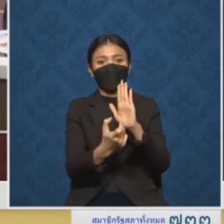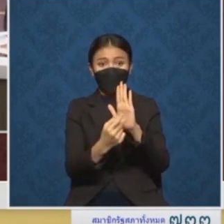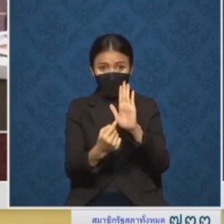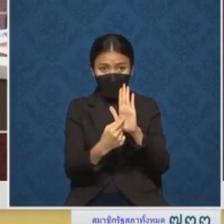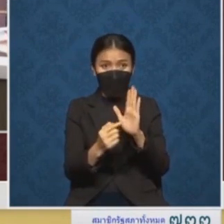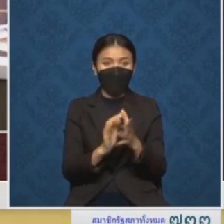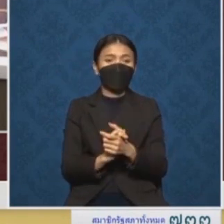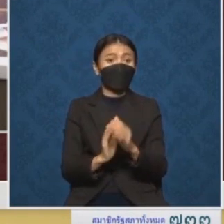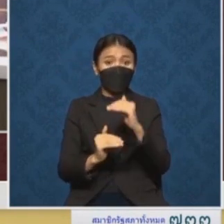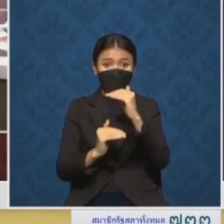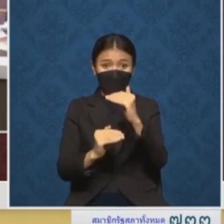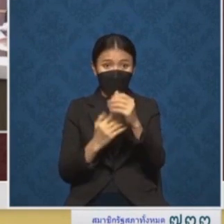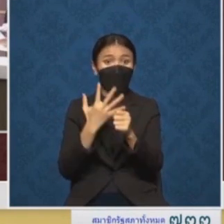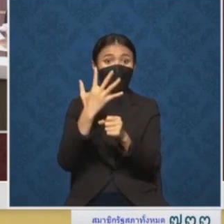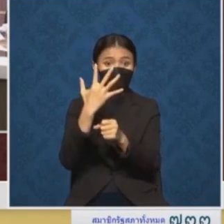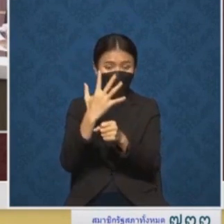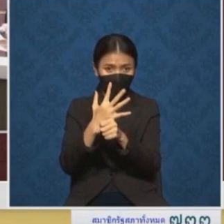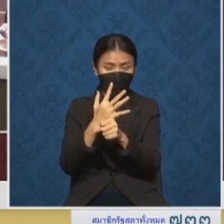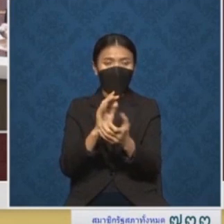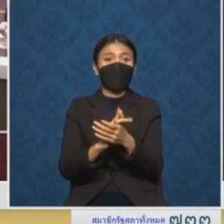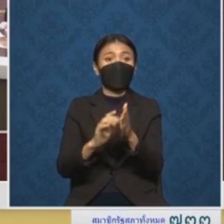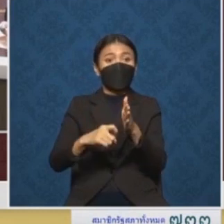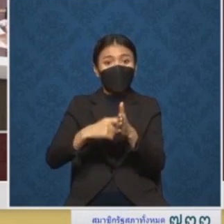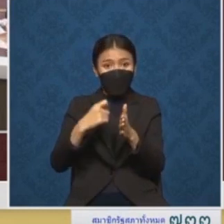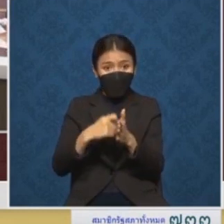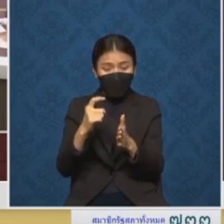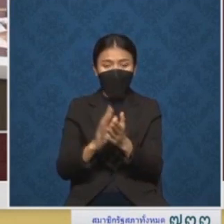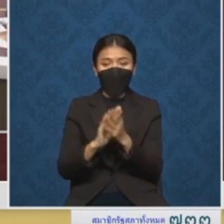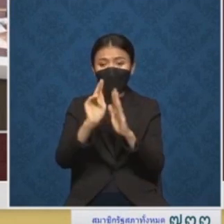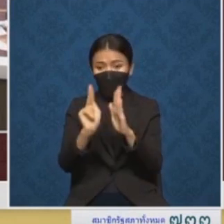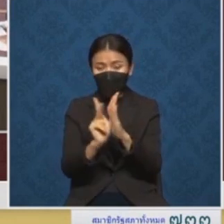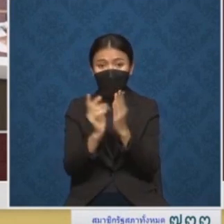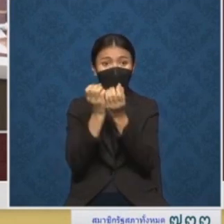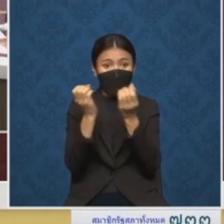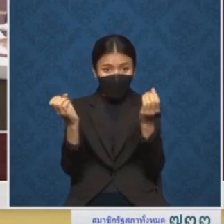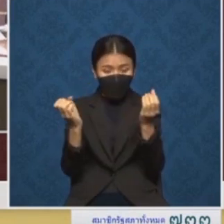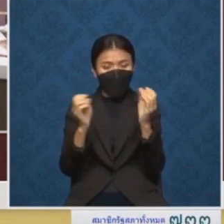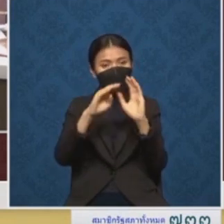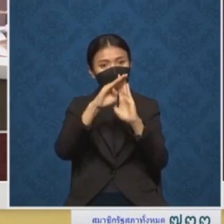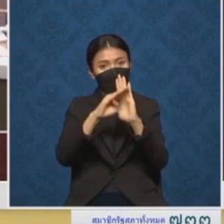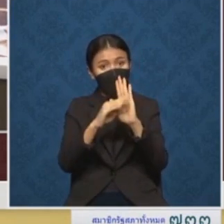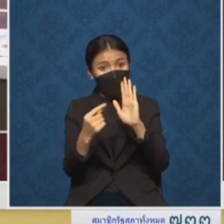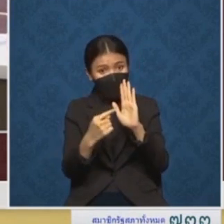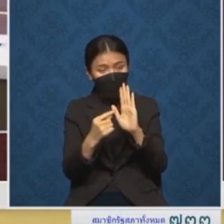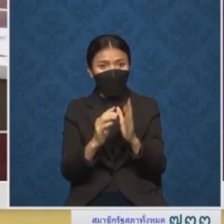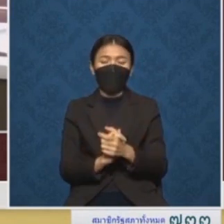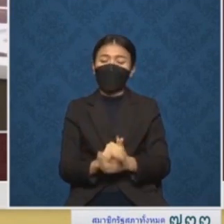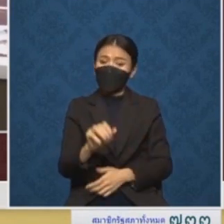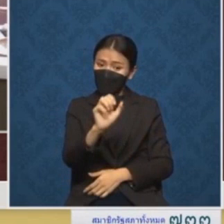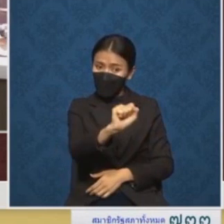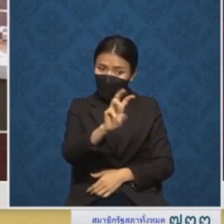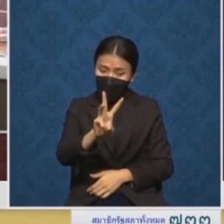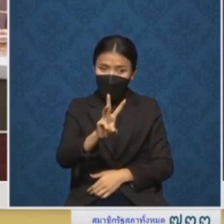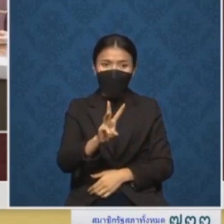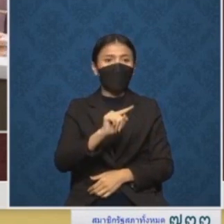5ปีเพราะตามบทบัญญัติหลักการตามรัฐธรรมนูญท่านก็ไม่มีอำนาจส่วนนี้อยู่แล้วต้องกราบเรียนด้วยความเค